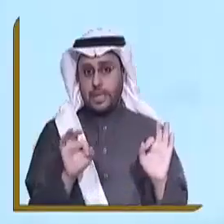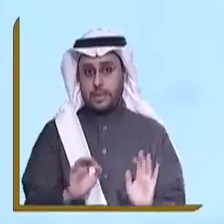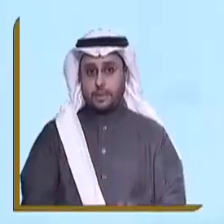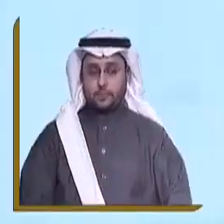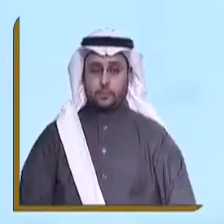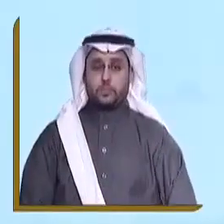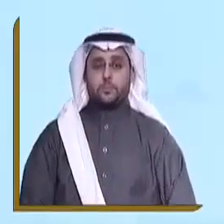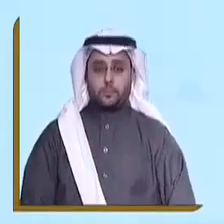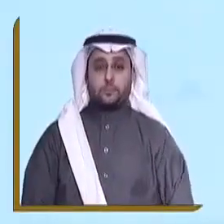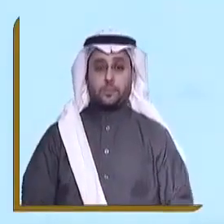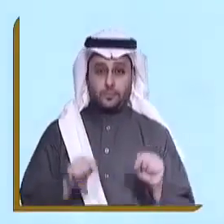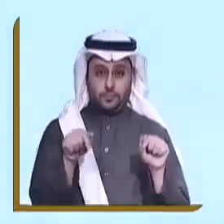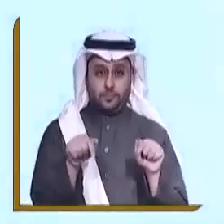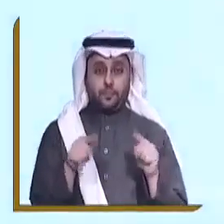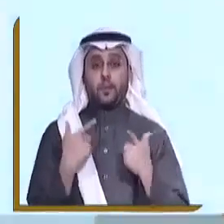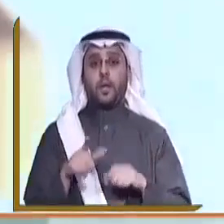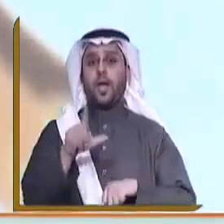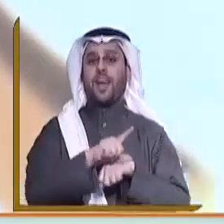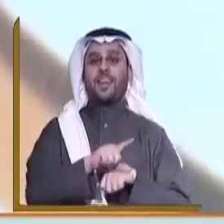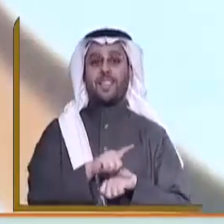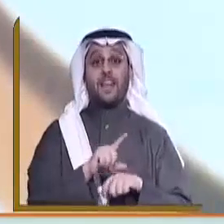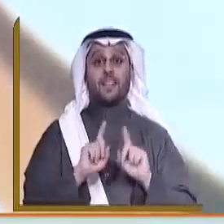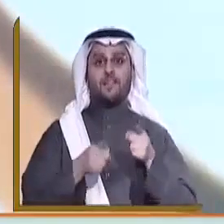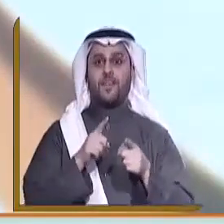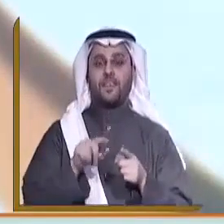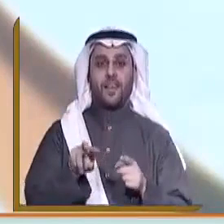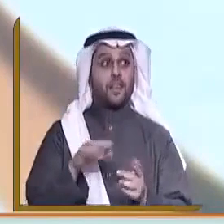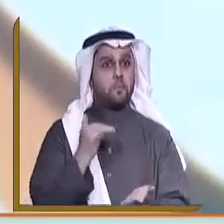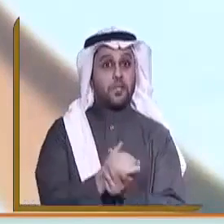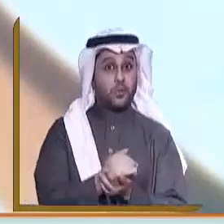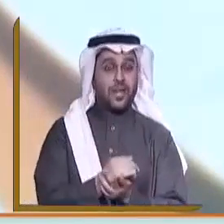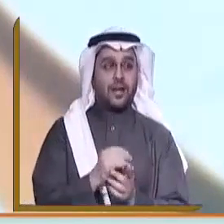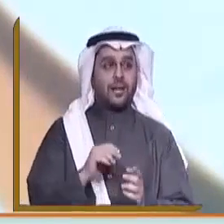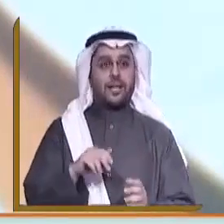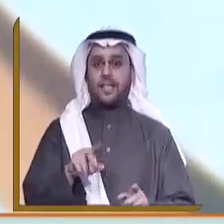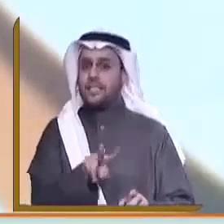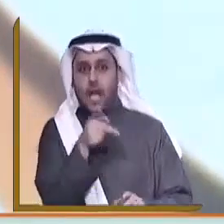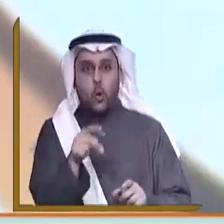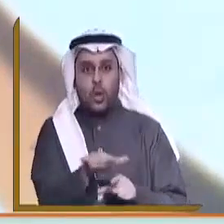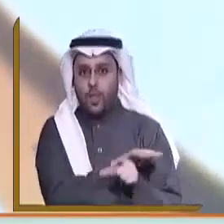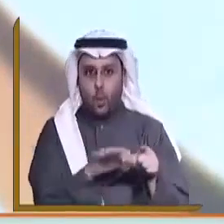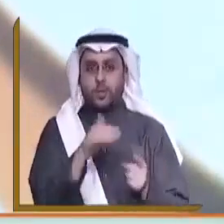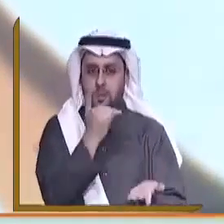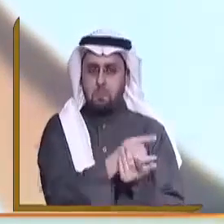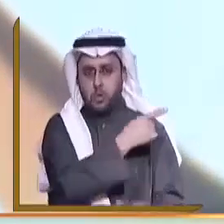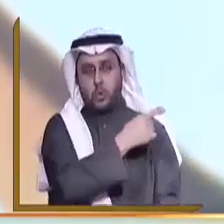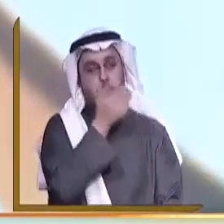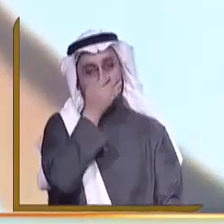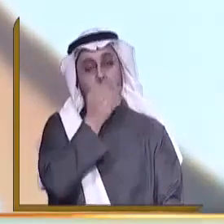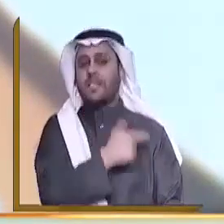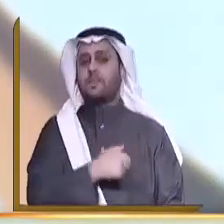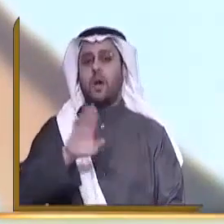30 هذا واكد الرئيس التنفيذي لبرنامج التحول الوطني المهندس ثامر السعدون ان التقرير